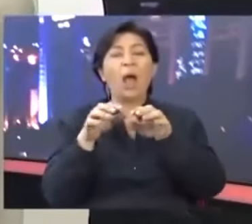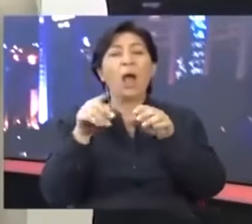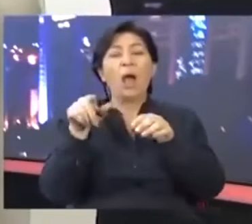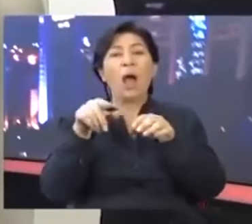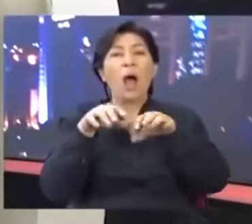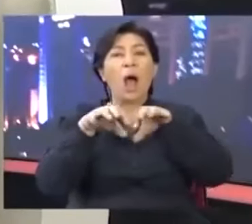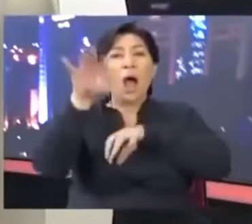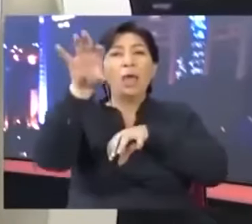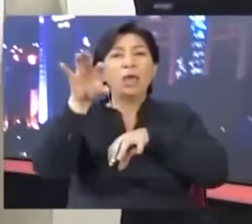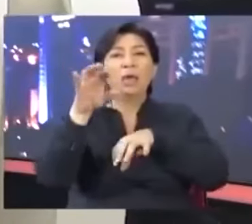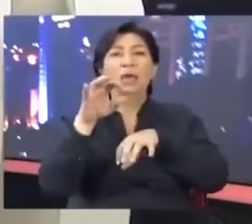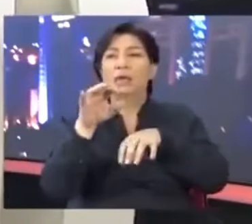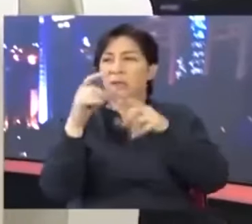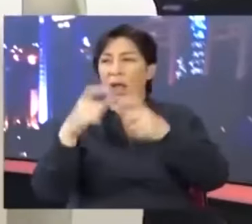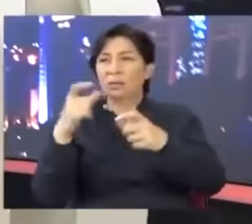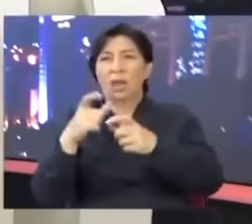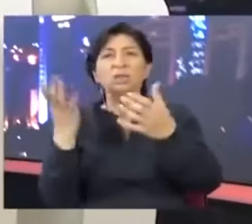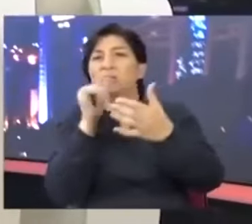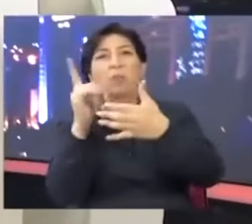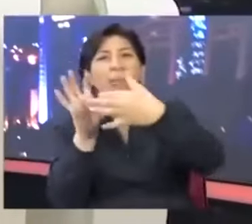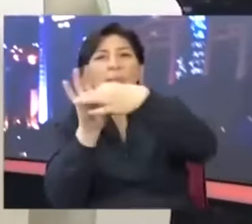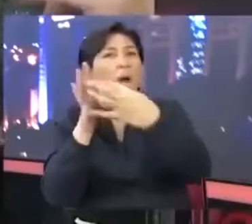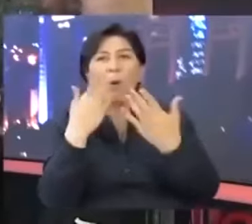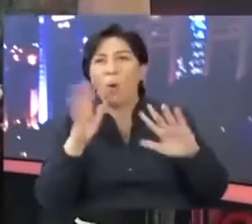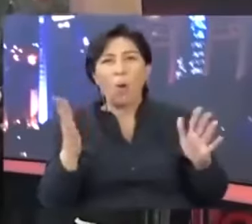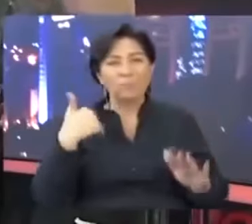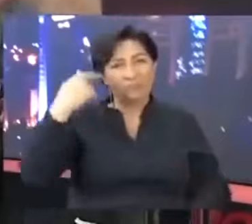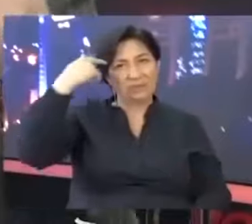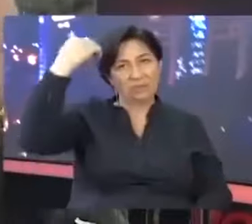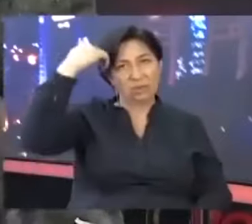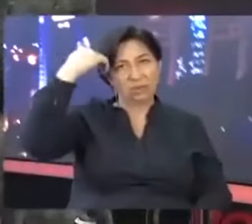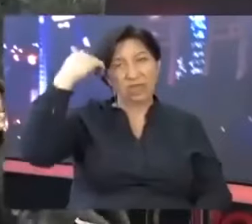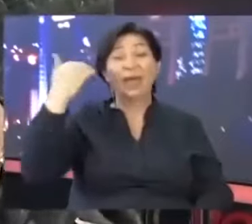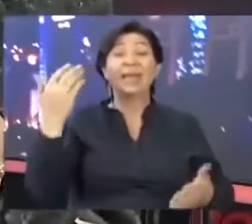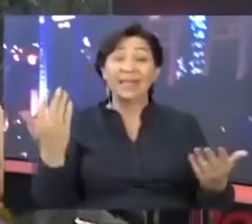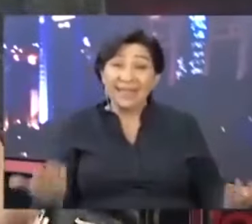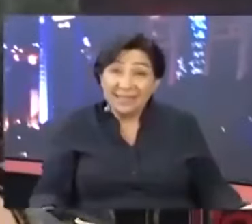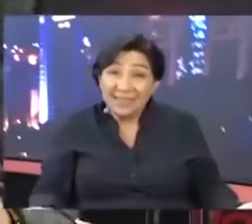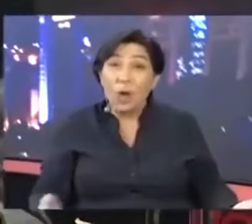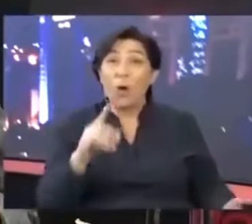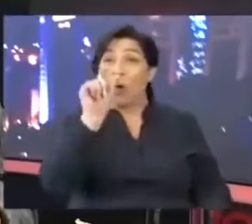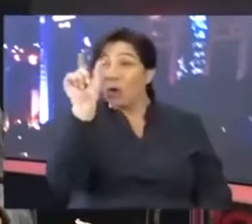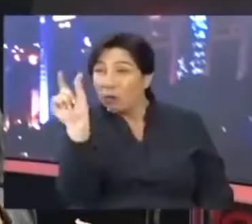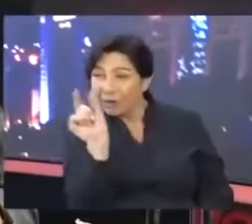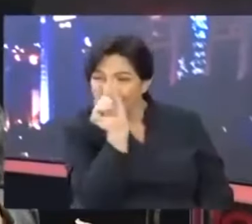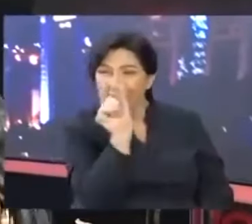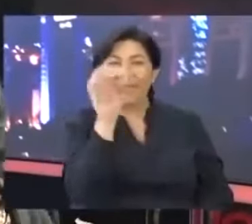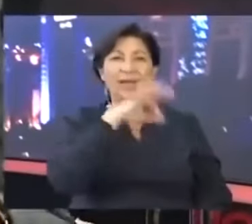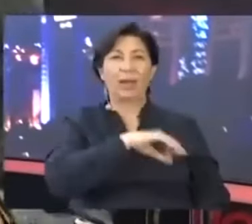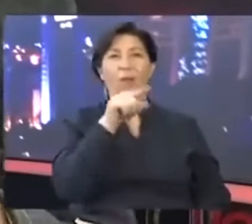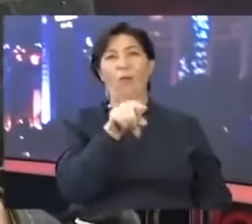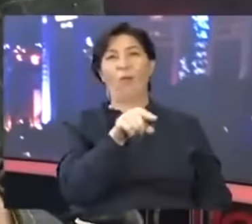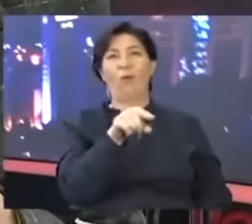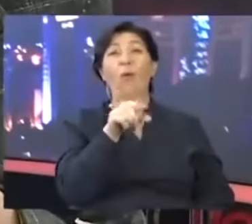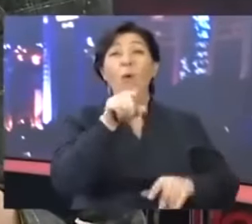bir dil evreninde dolaşıyorlar hiçbir bağlantıları yok bizim zihnimizde Keşke İşte o köklere gitmenin yararı bu